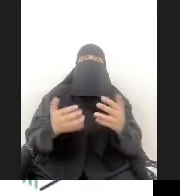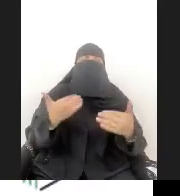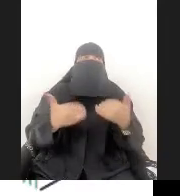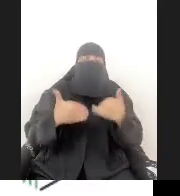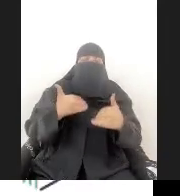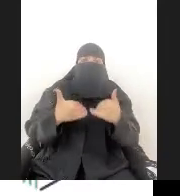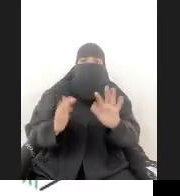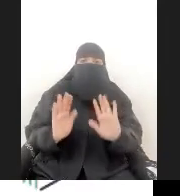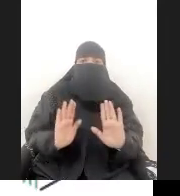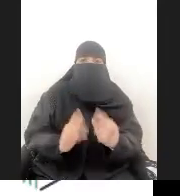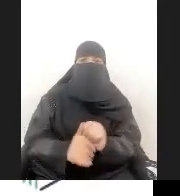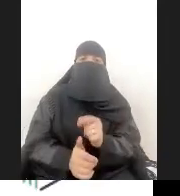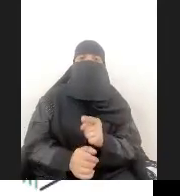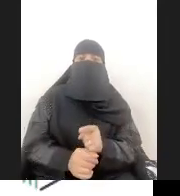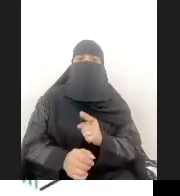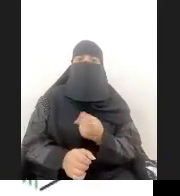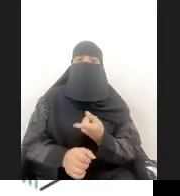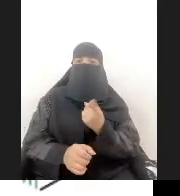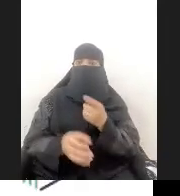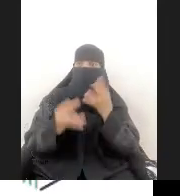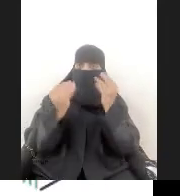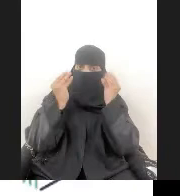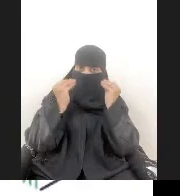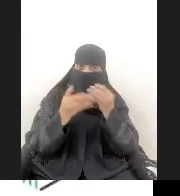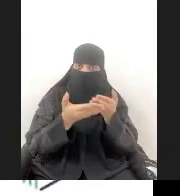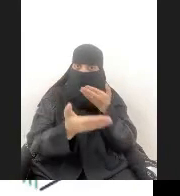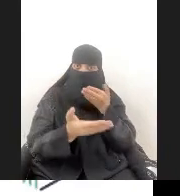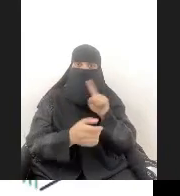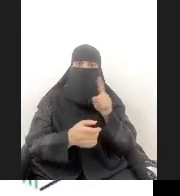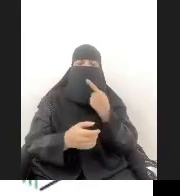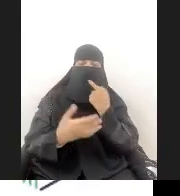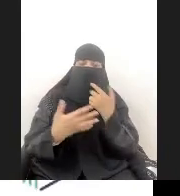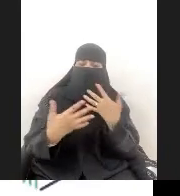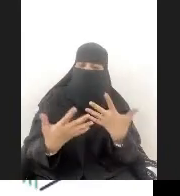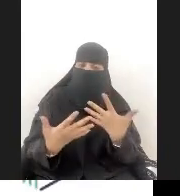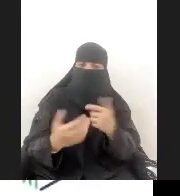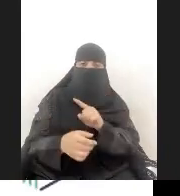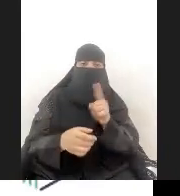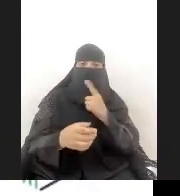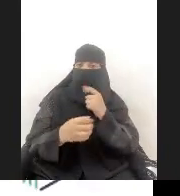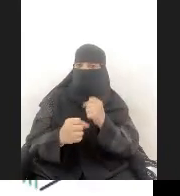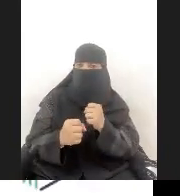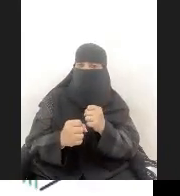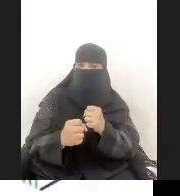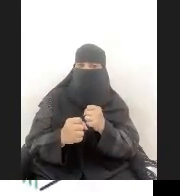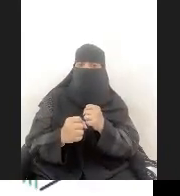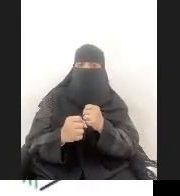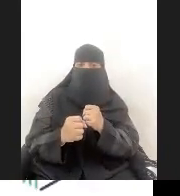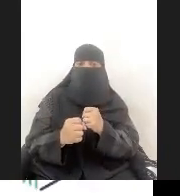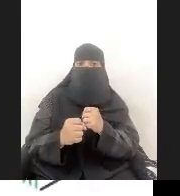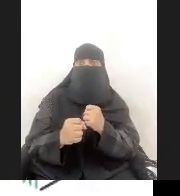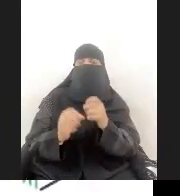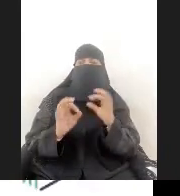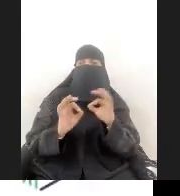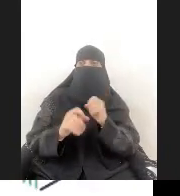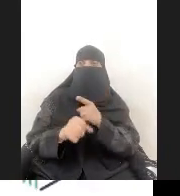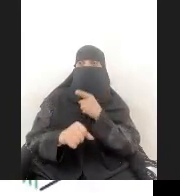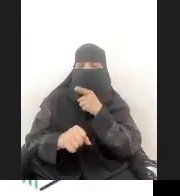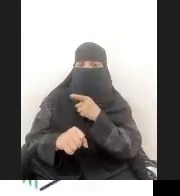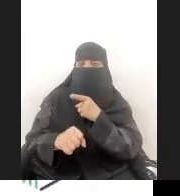عملية التعلم لم نجعلها أقل صعوبة، ربما رفعنا شوية من قلق الطلاب، رد علينا ما رد علينا. إذا كان بشيء